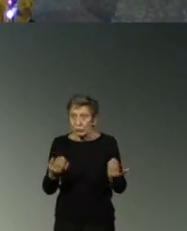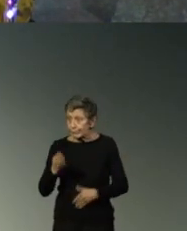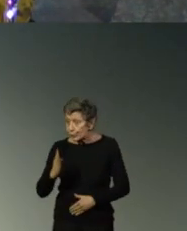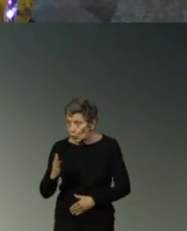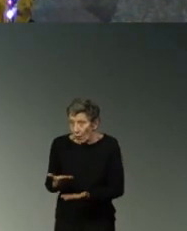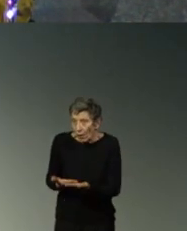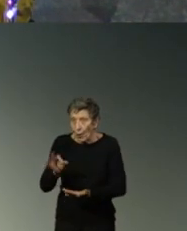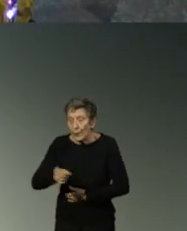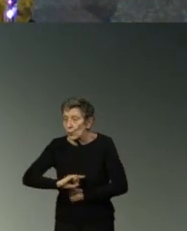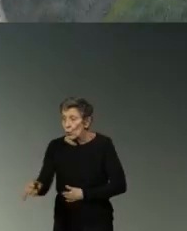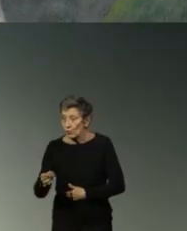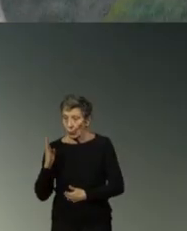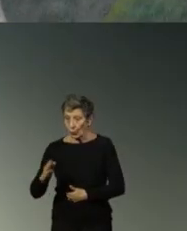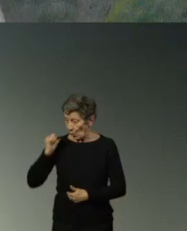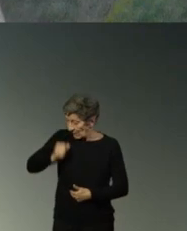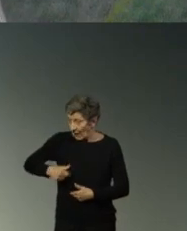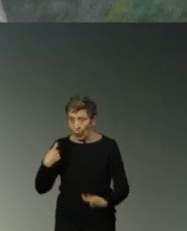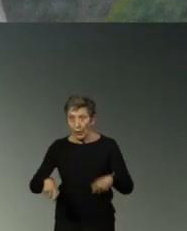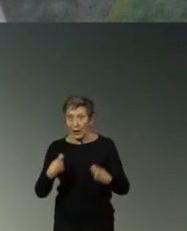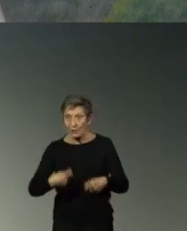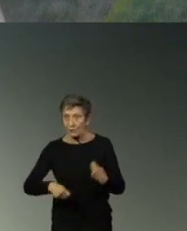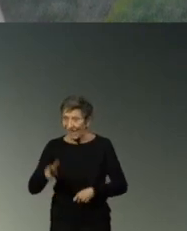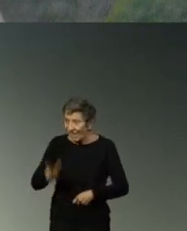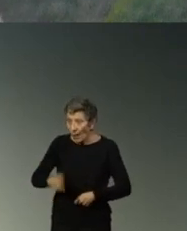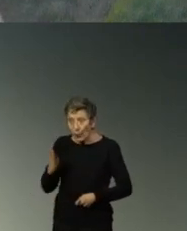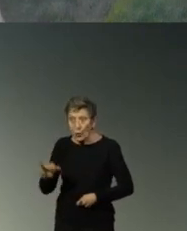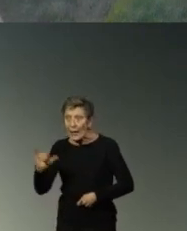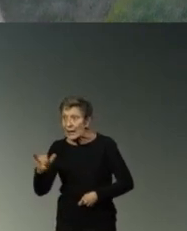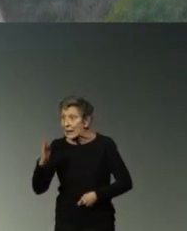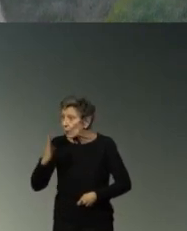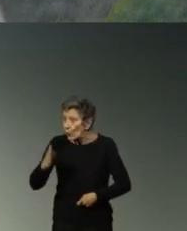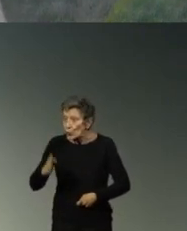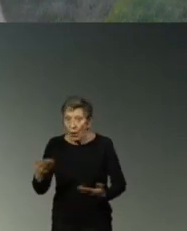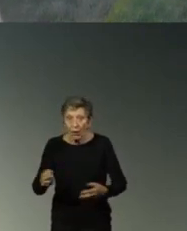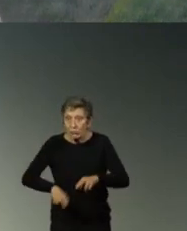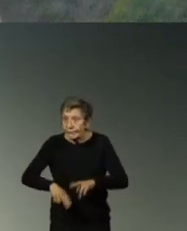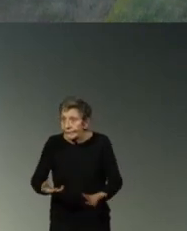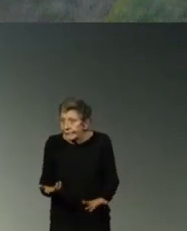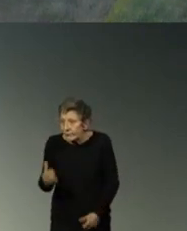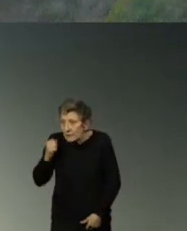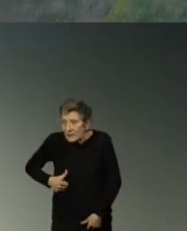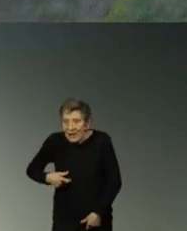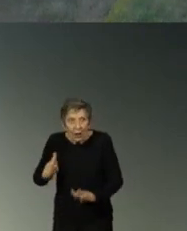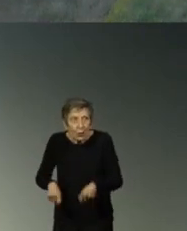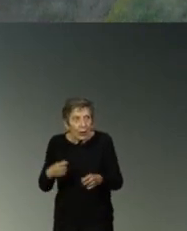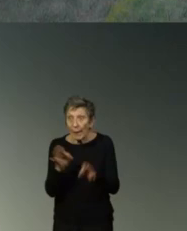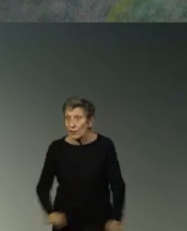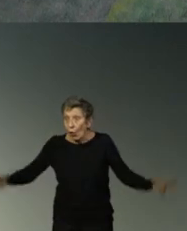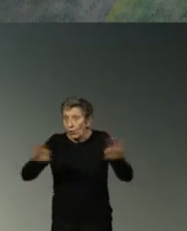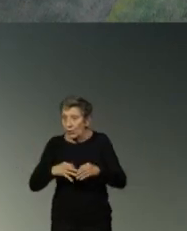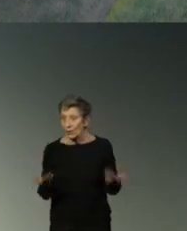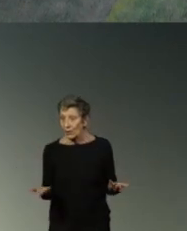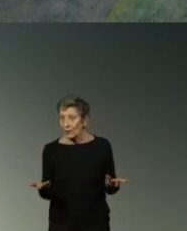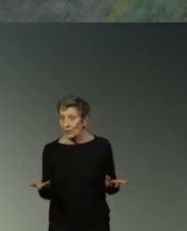besoin d'avoir un sac en cuir? Qui a besoin d'un putain de sac en cuir? Personne. Je veux dire,